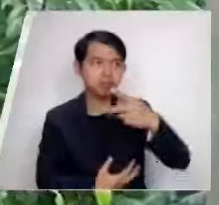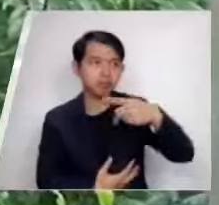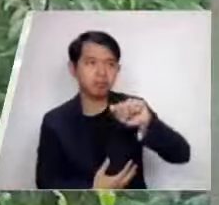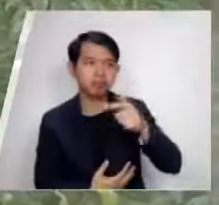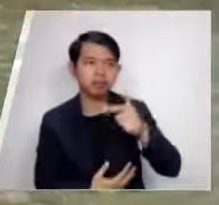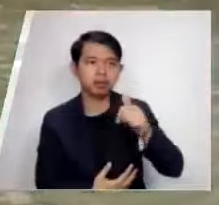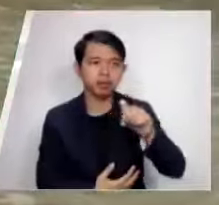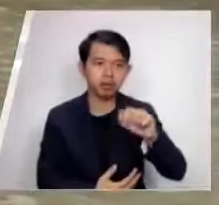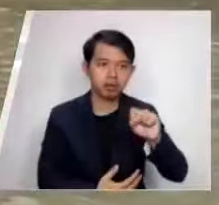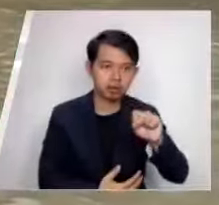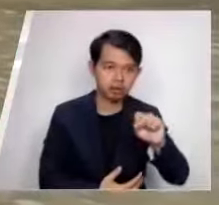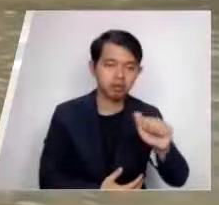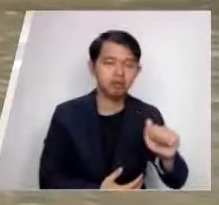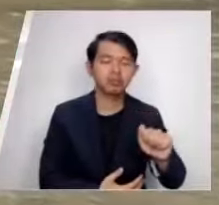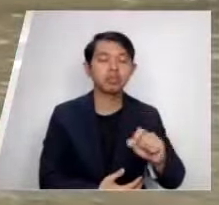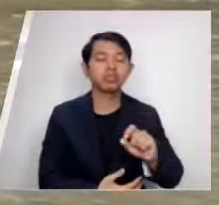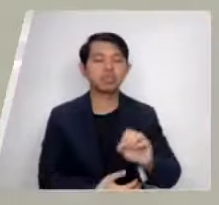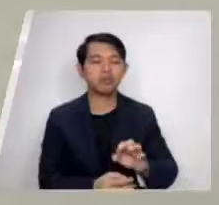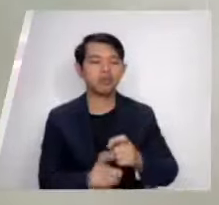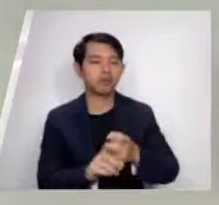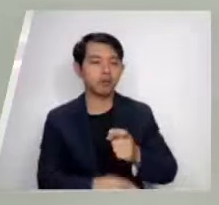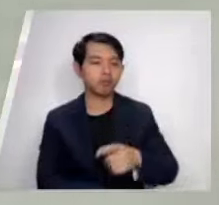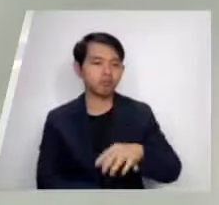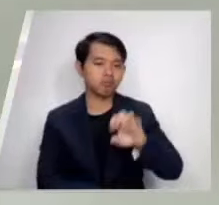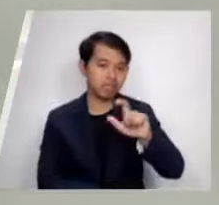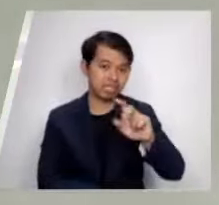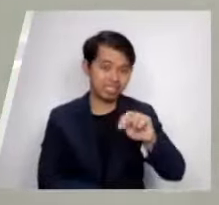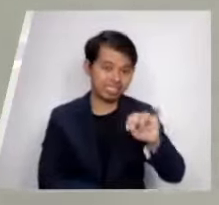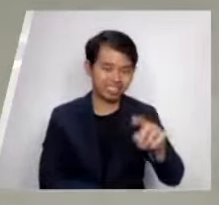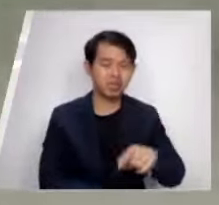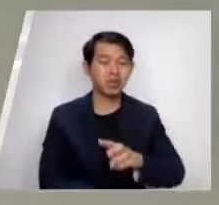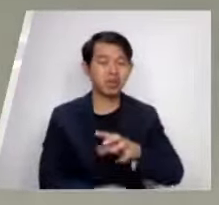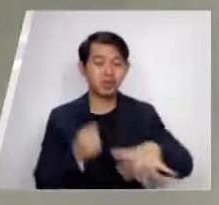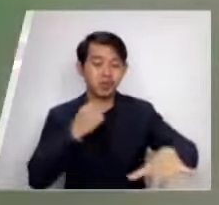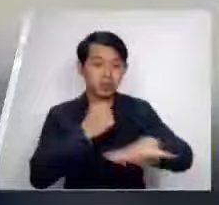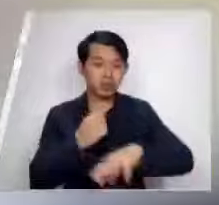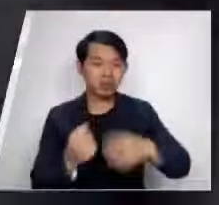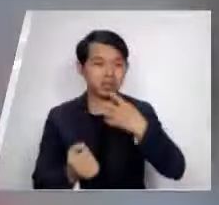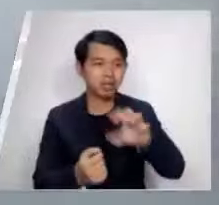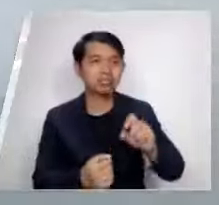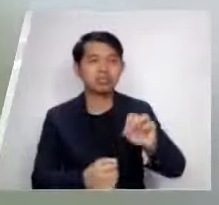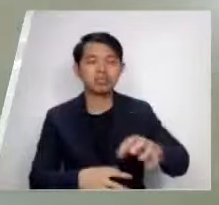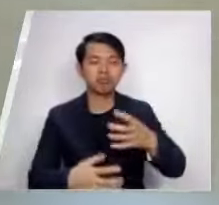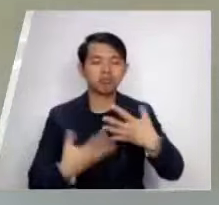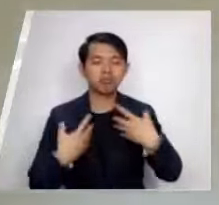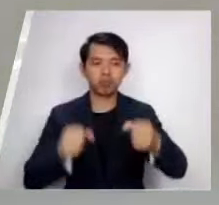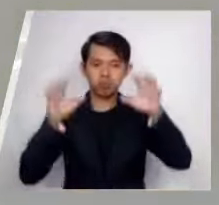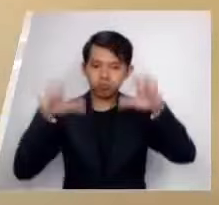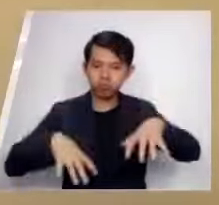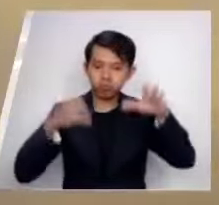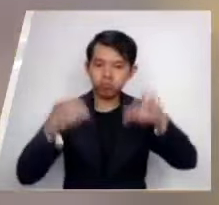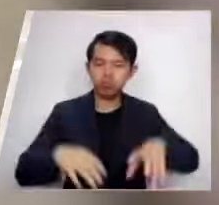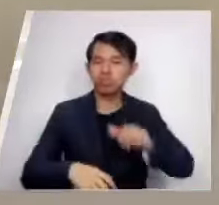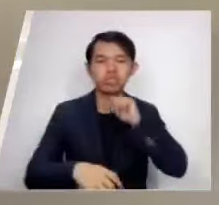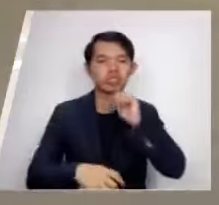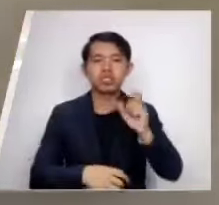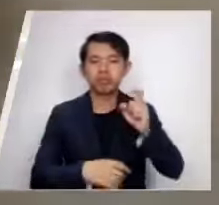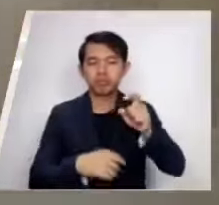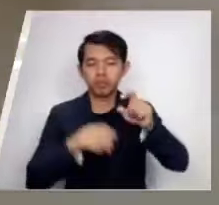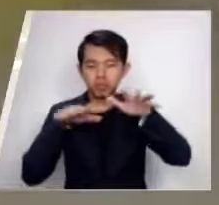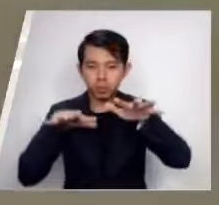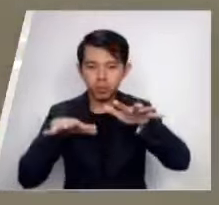sa El Nino, so dahil sobrang init yung lupa, pag bumuhos ang madaming ulan at tubig, hindi agad po kayang sipsipin ng